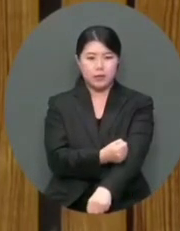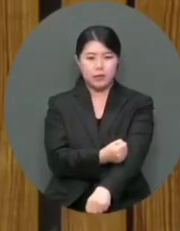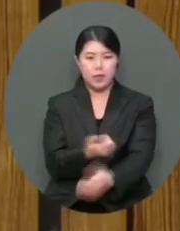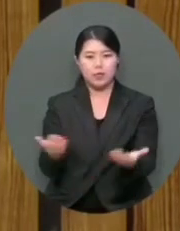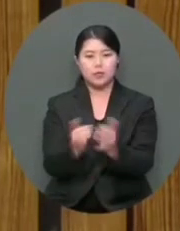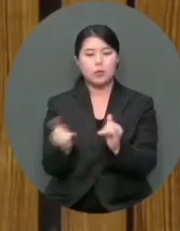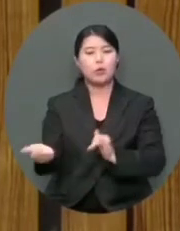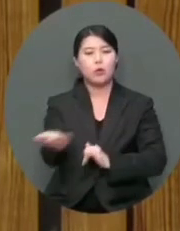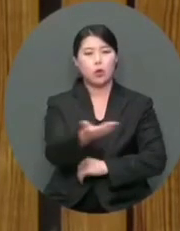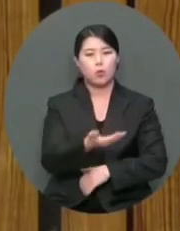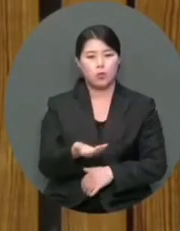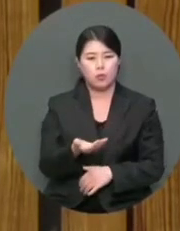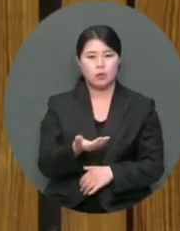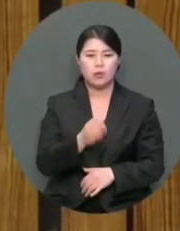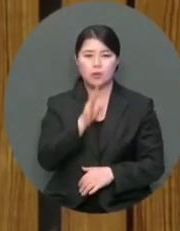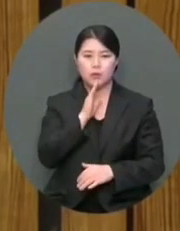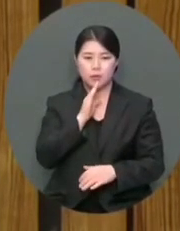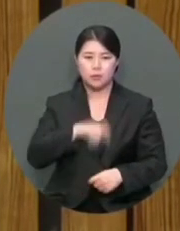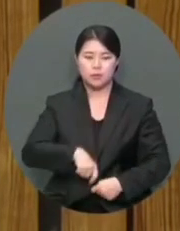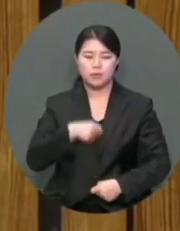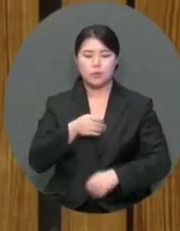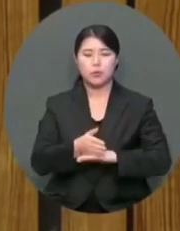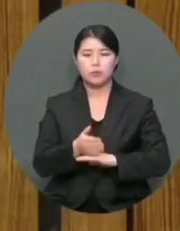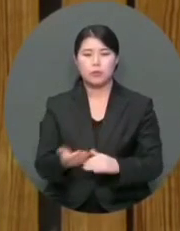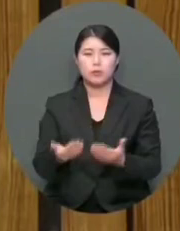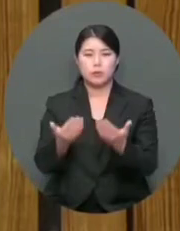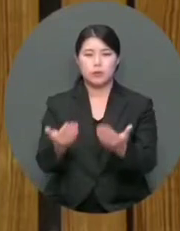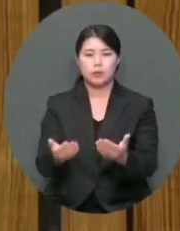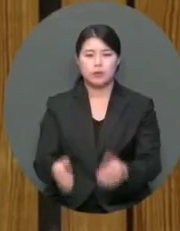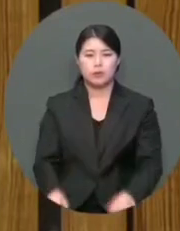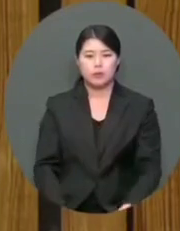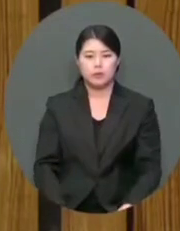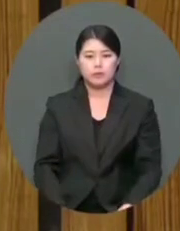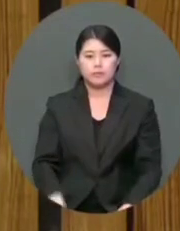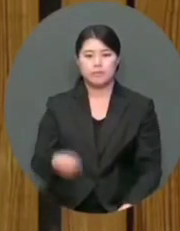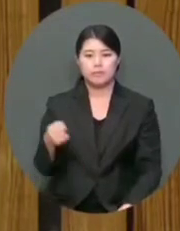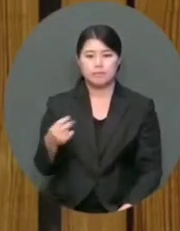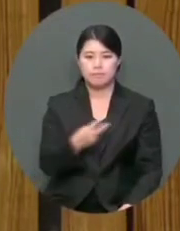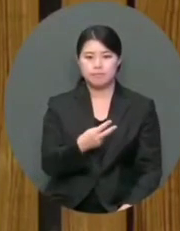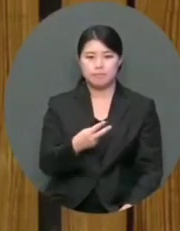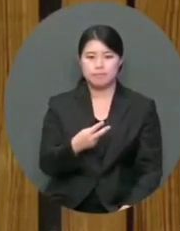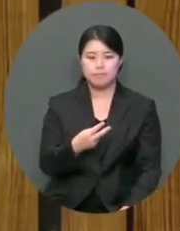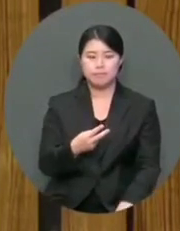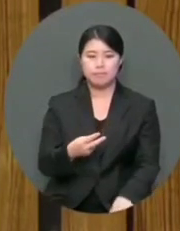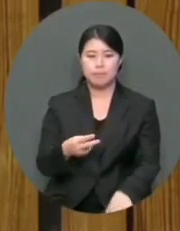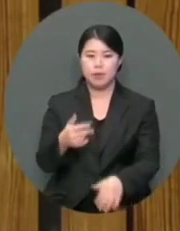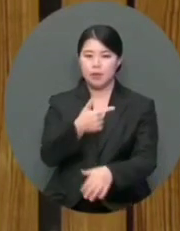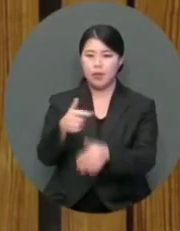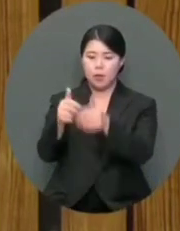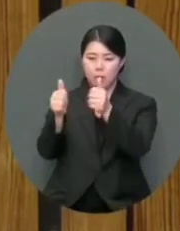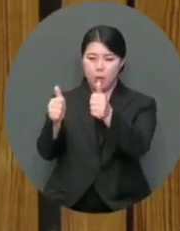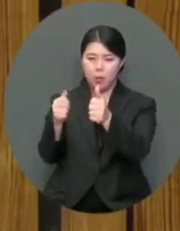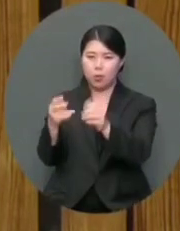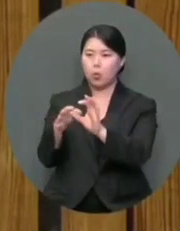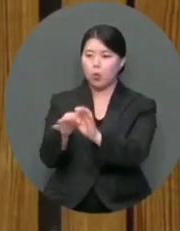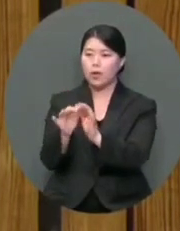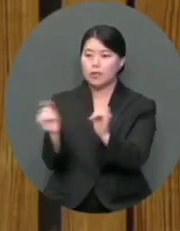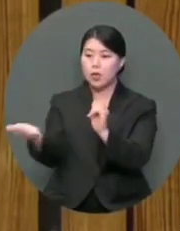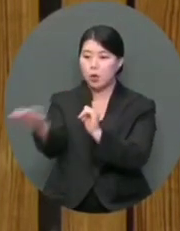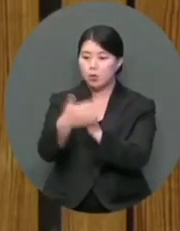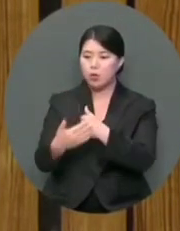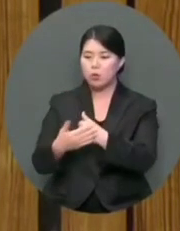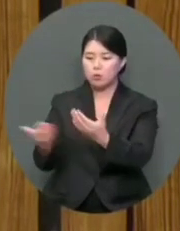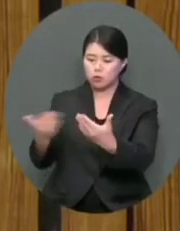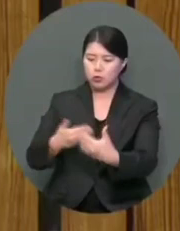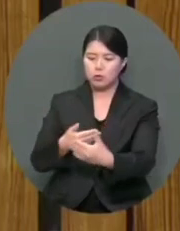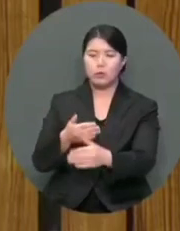보좌진 여러분들께도 진심으로 감사하던 말씀을 드립니다. 그리고 대법원 등 관계기관 및 모든 관계자 여러분께도 협조해 주신